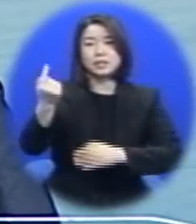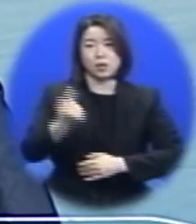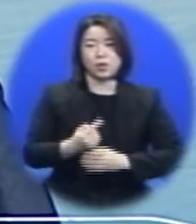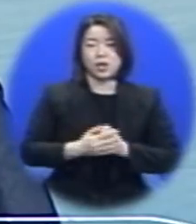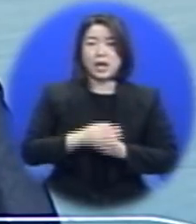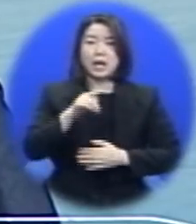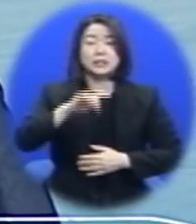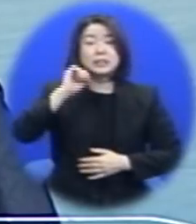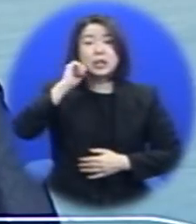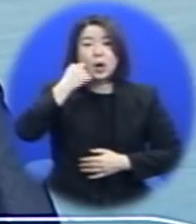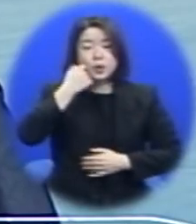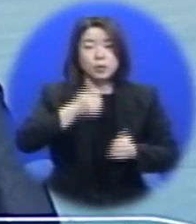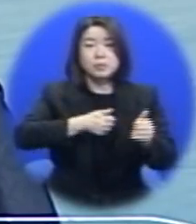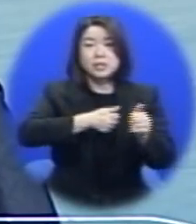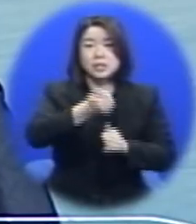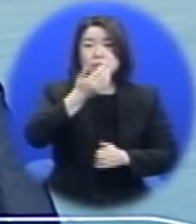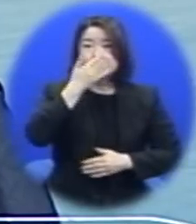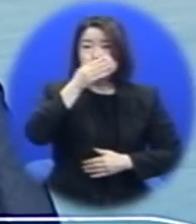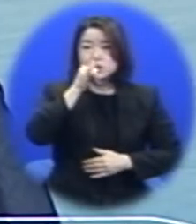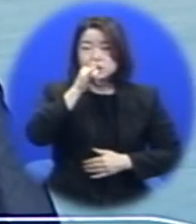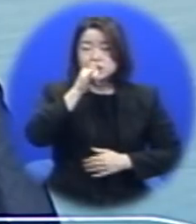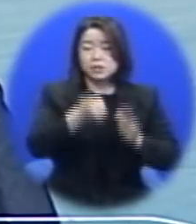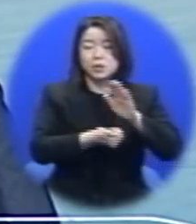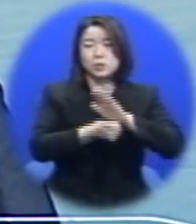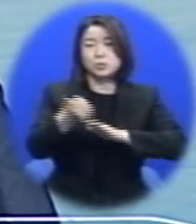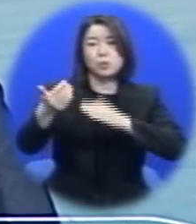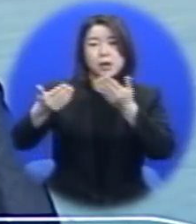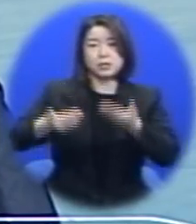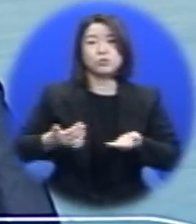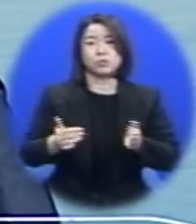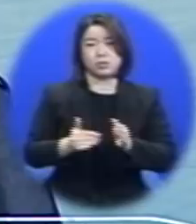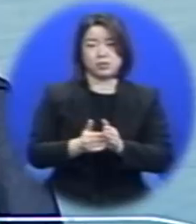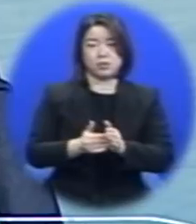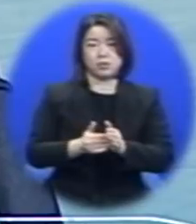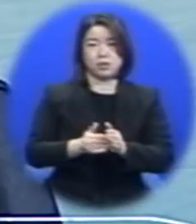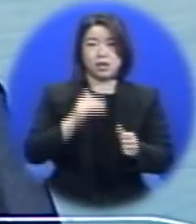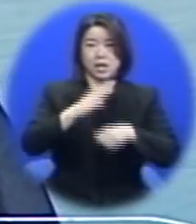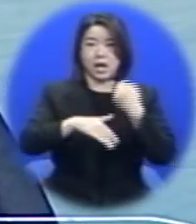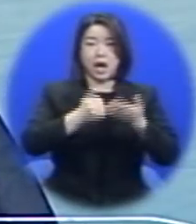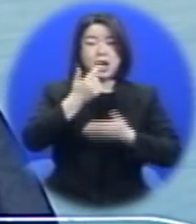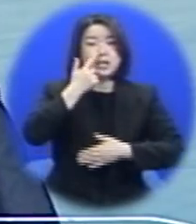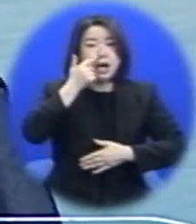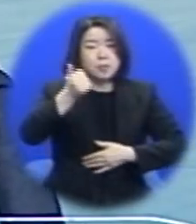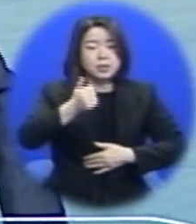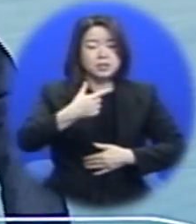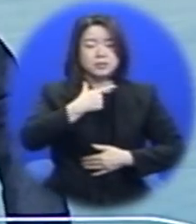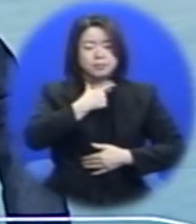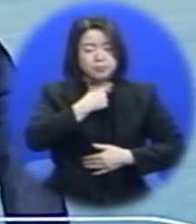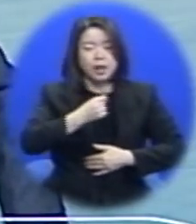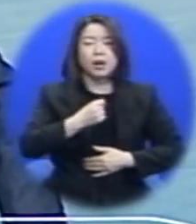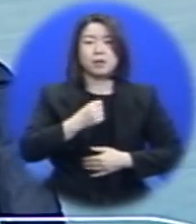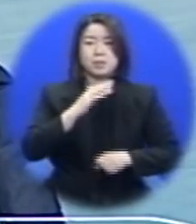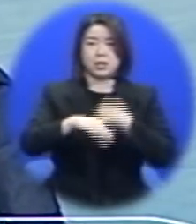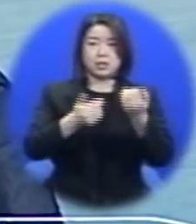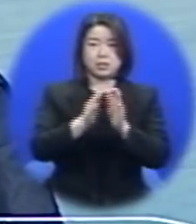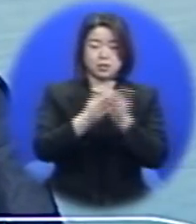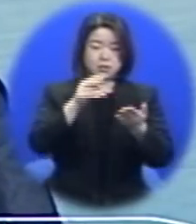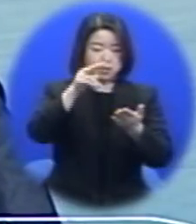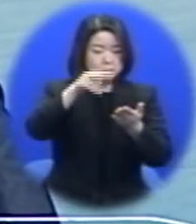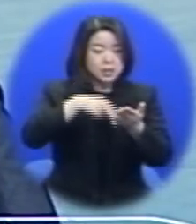그 어려움을 이겨낼 수 있는 소망을 주셨습니다. 하나님 아버지를 갈망하며 성경 말씀을 읽을